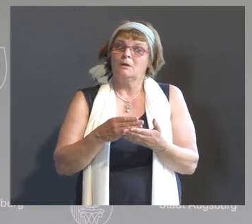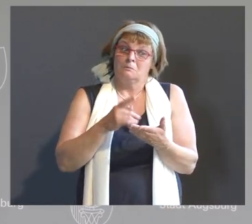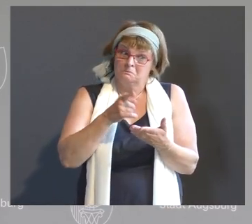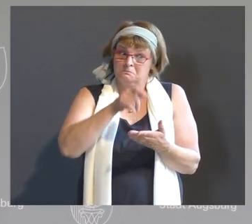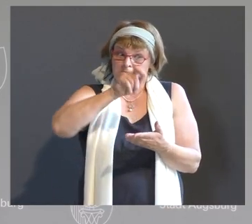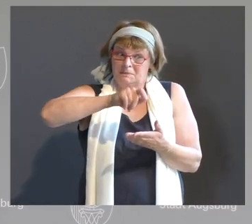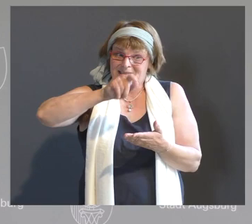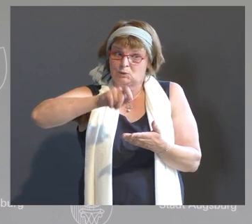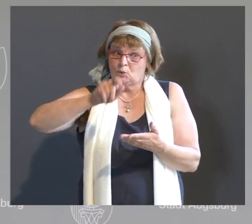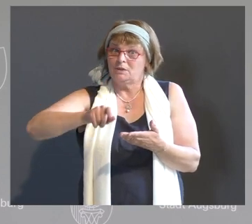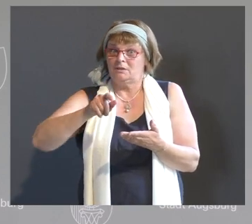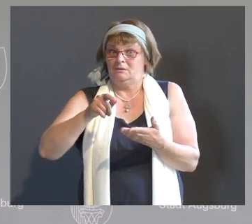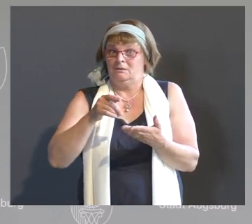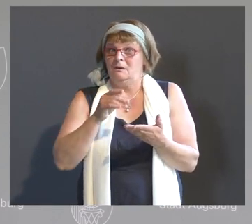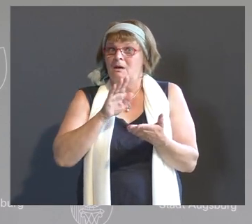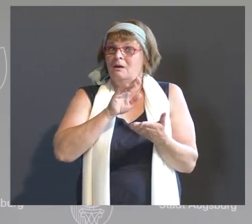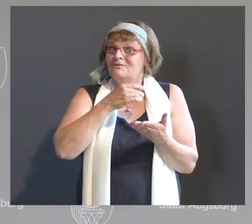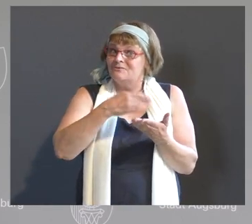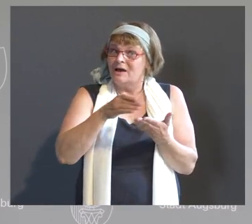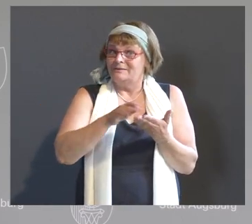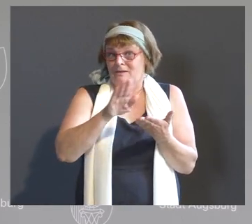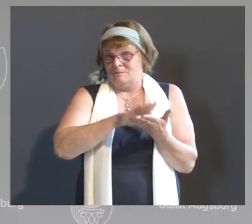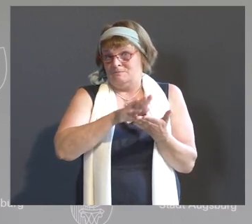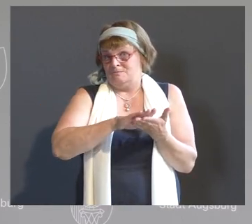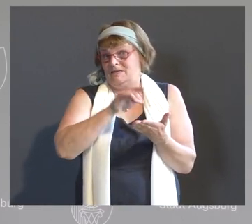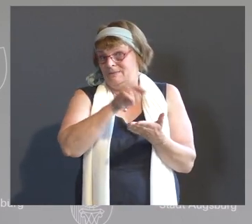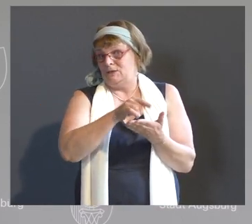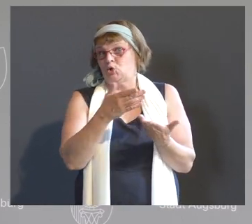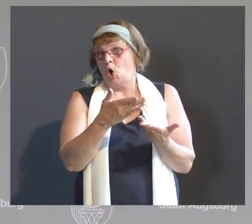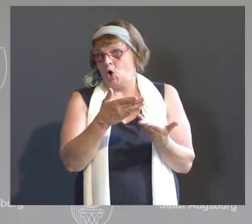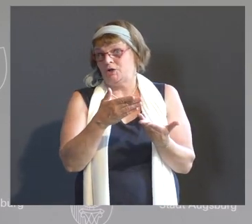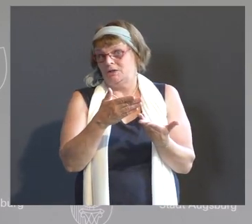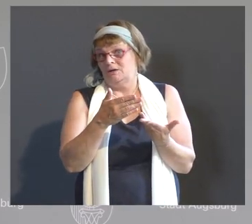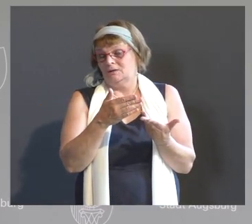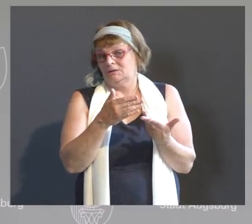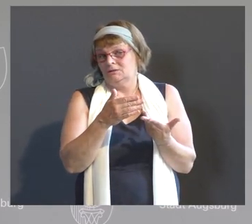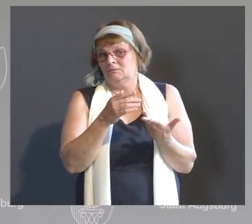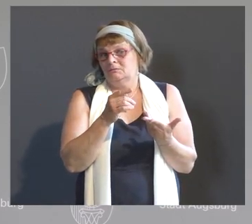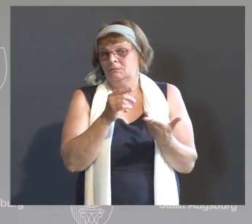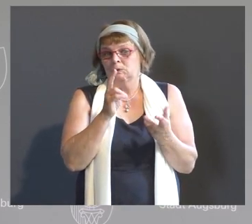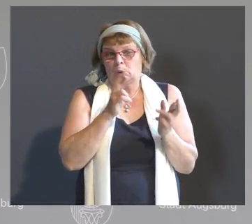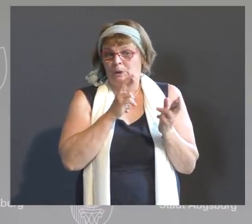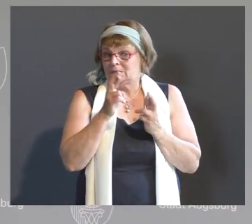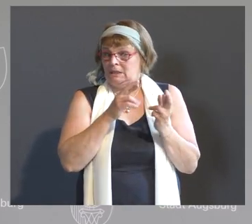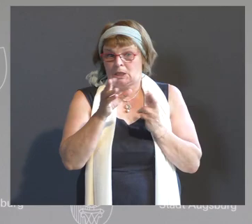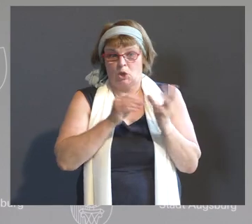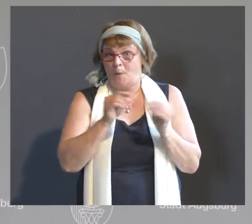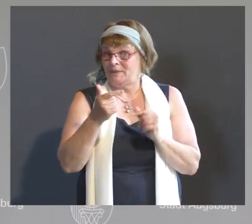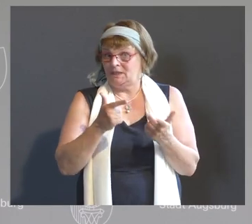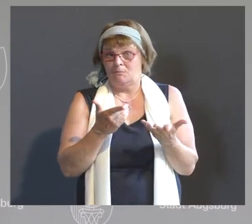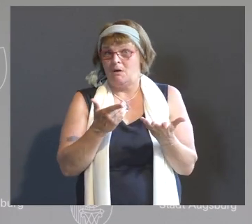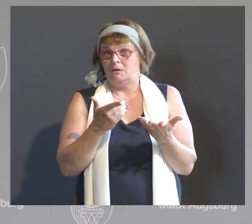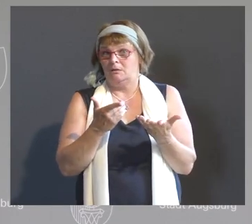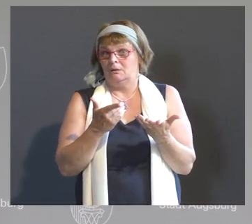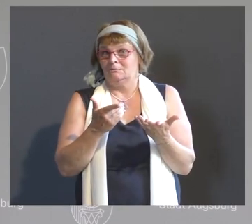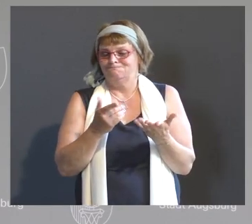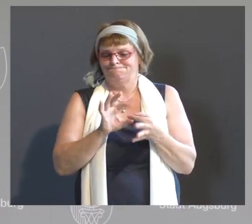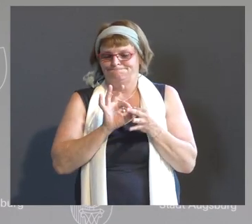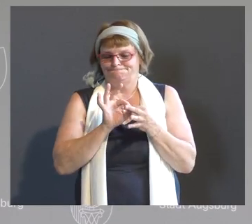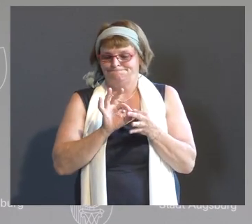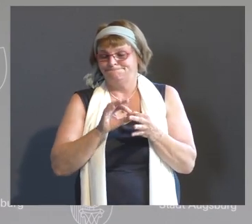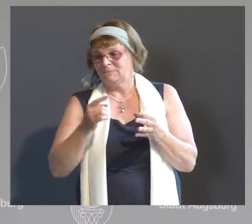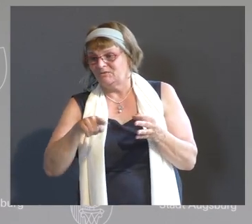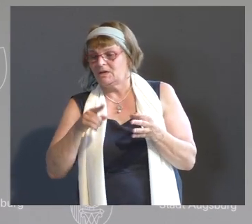zu begehen und vor Menschenleben letztlich dort keine Rücksicht nimmt, entsprechende Maßnahmen treffen müssen. Das hat dann